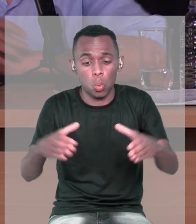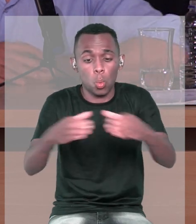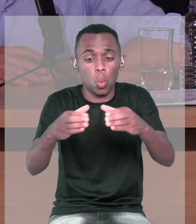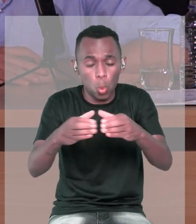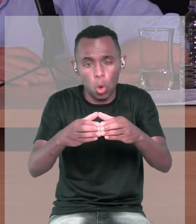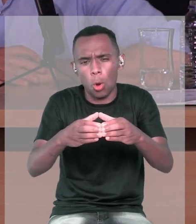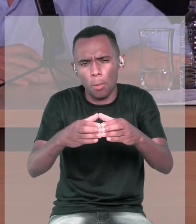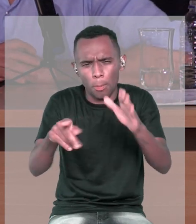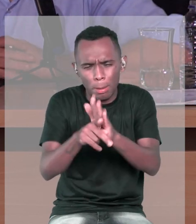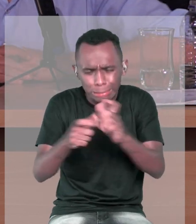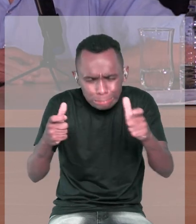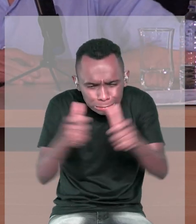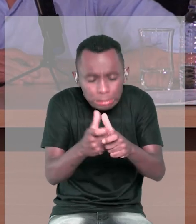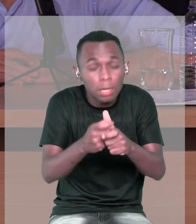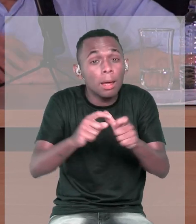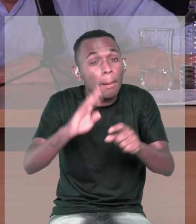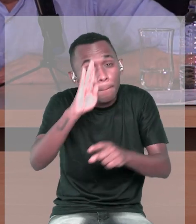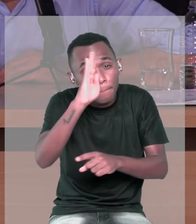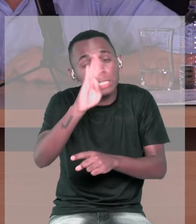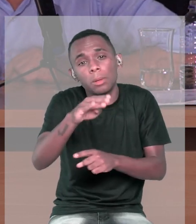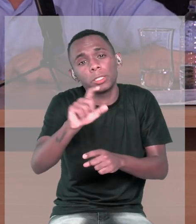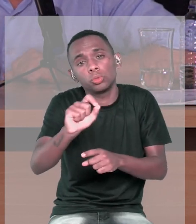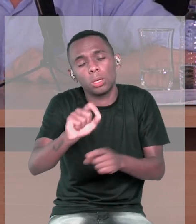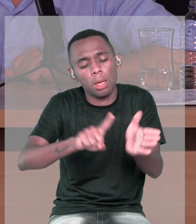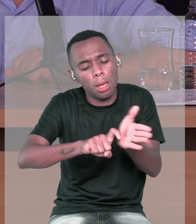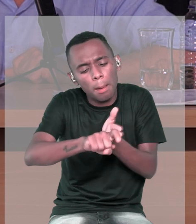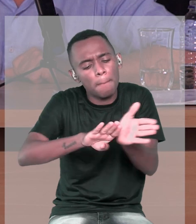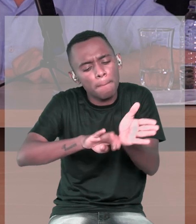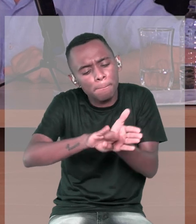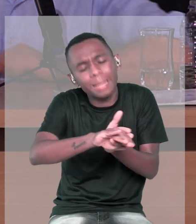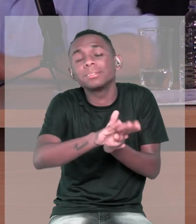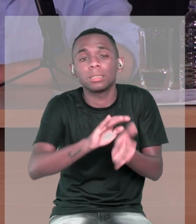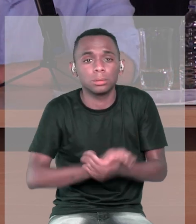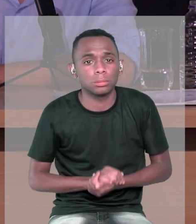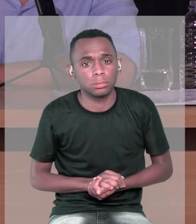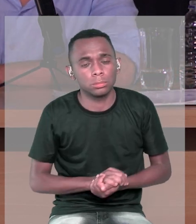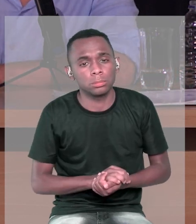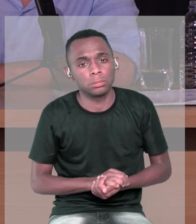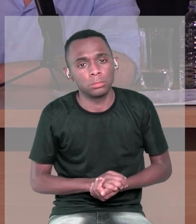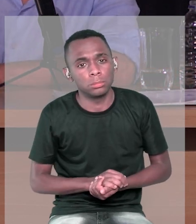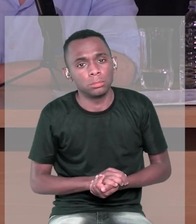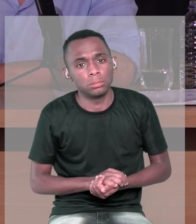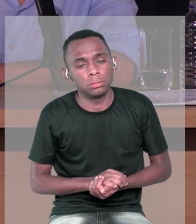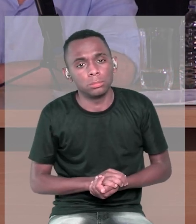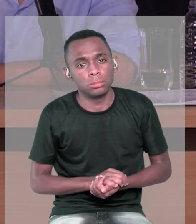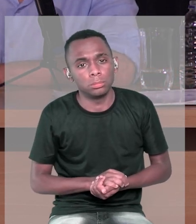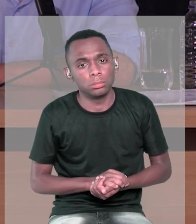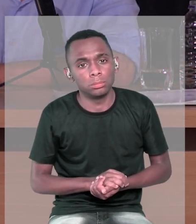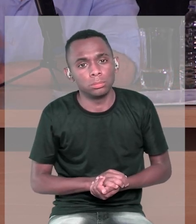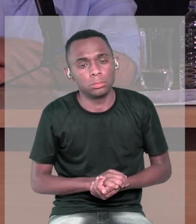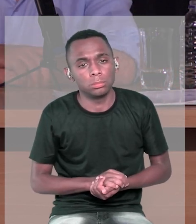de micro-organismos, essencialmente de bactérias. Il y a aussi des champignons, des levures, des parasites, des virus,